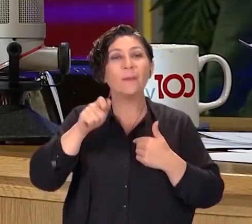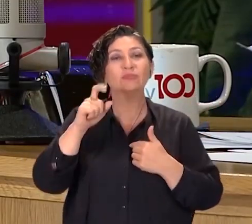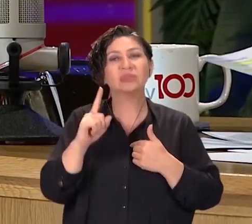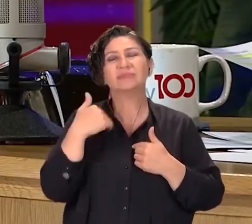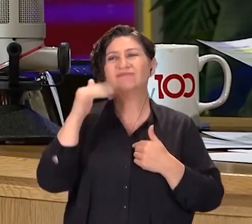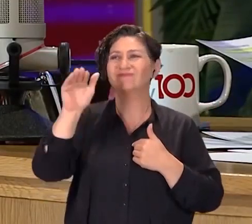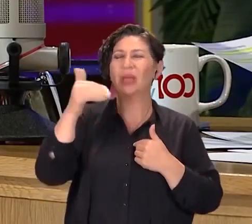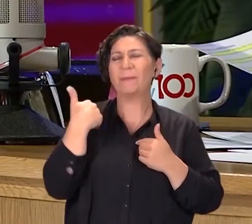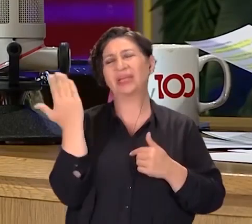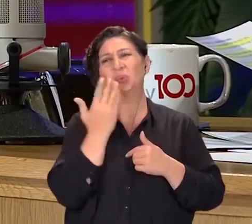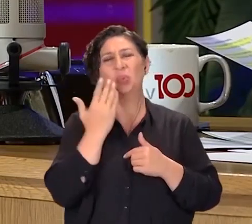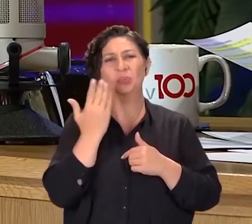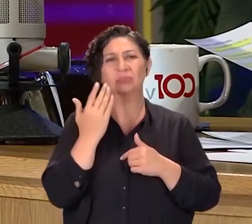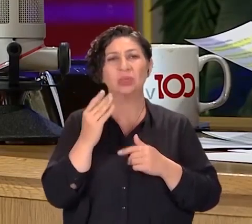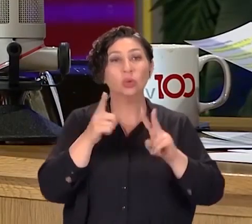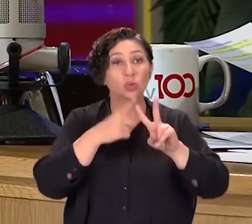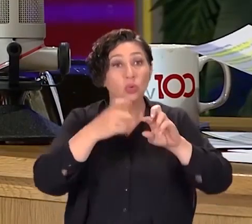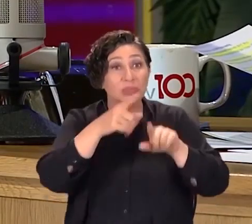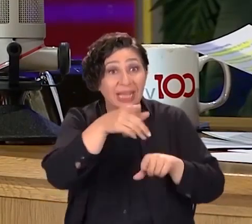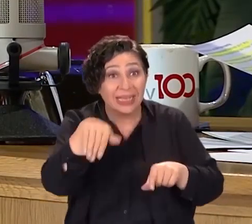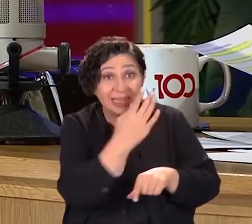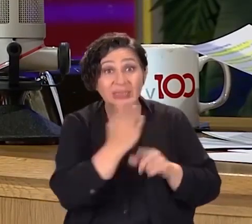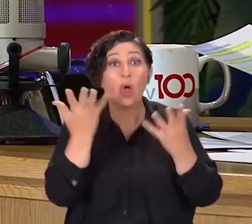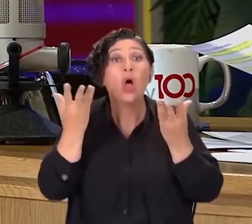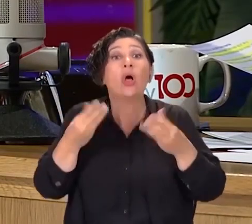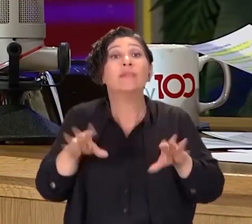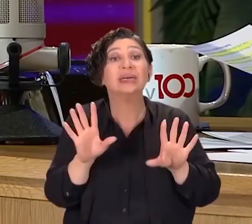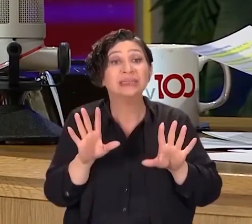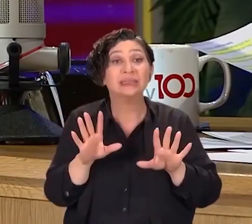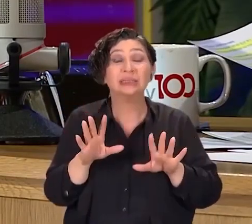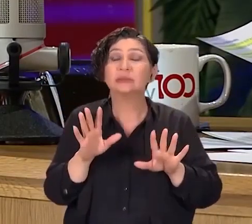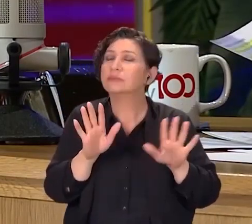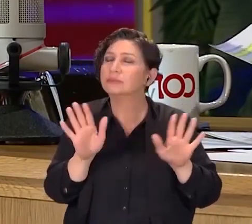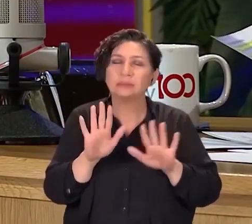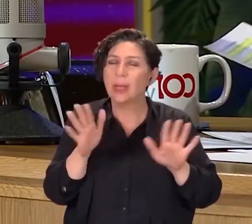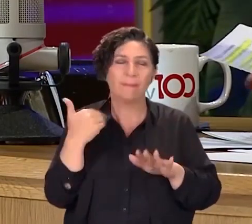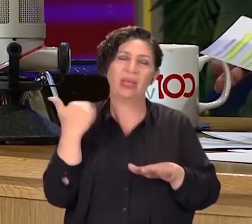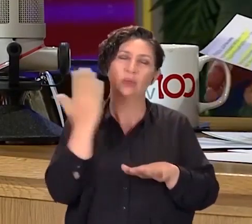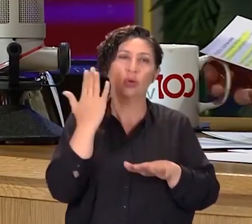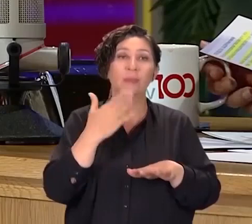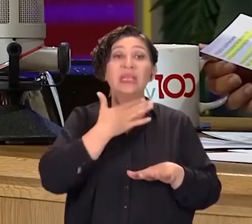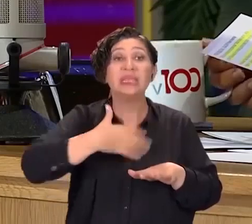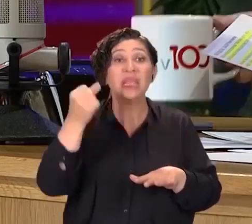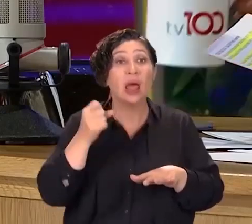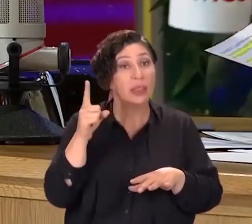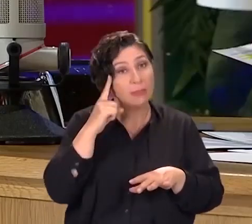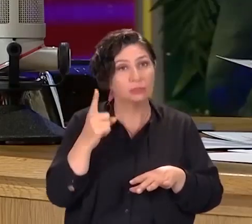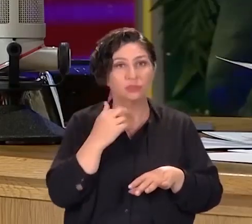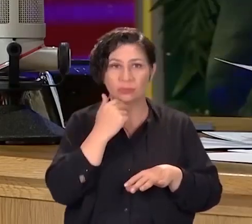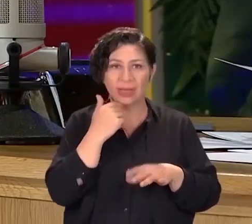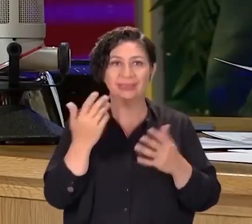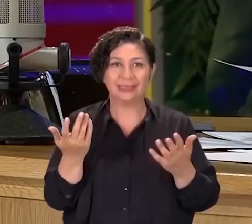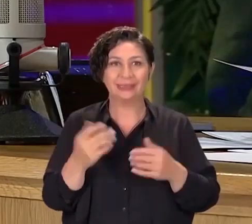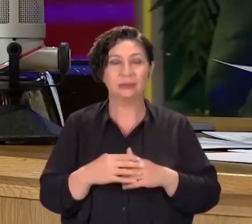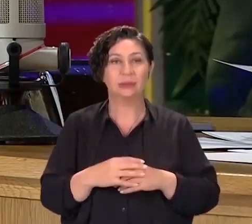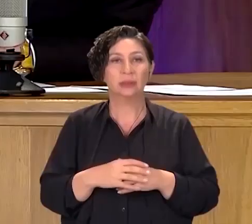yapımcıma dedim ki ben gidiyorum. Nur sen gidersen olmaz bu program. Dedim ki gidiyorum bak intihar ederim dedim numaradan